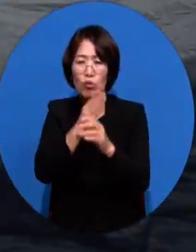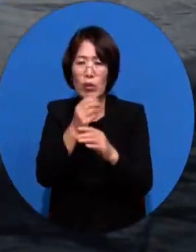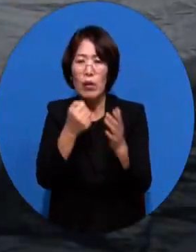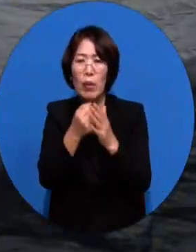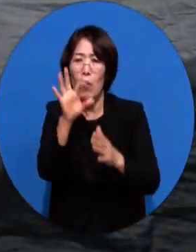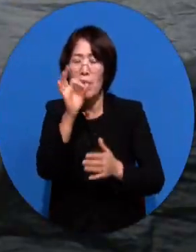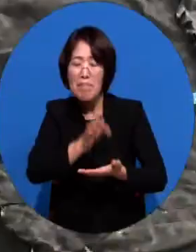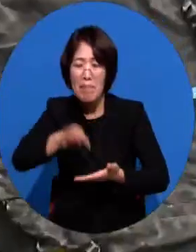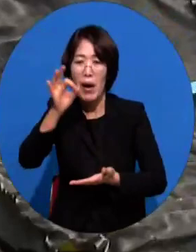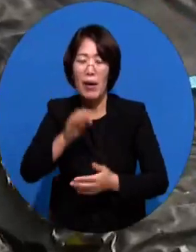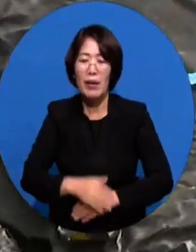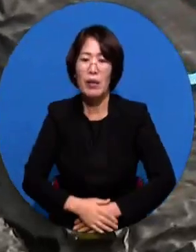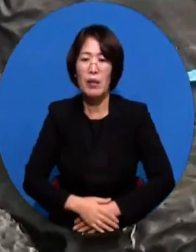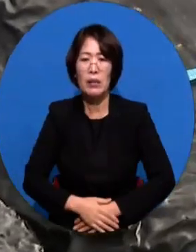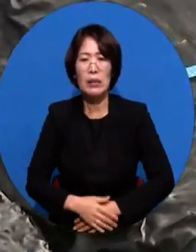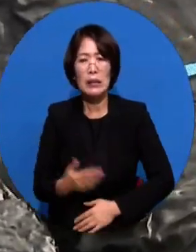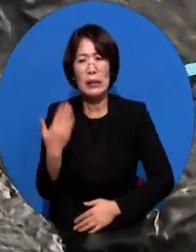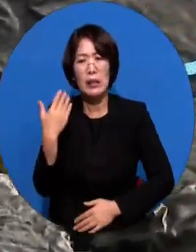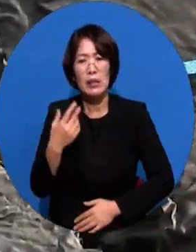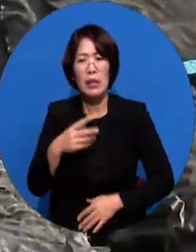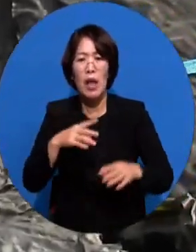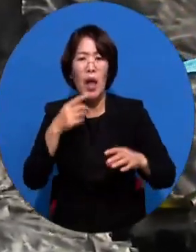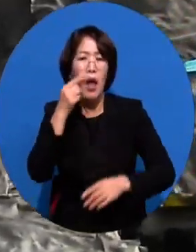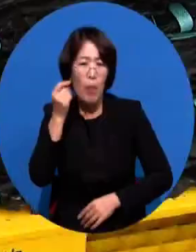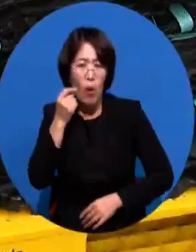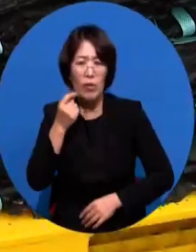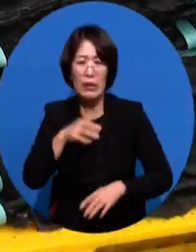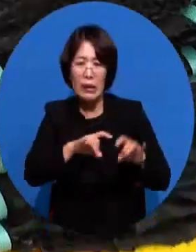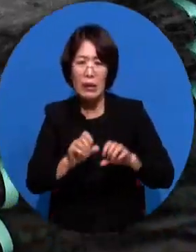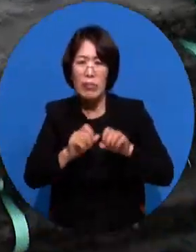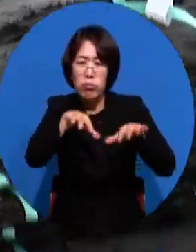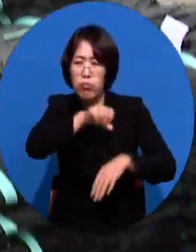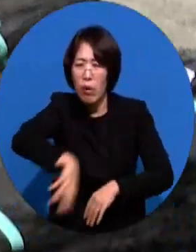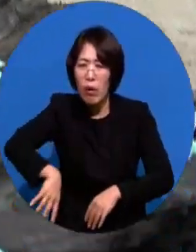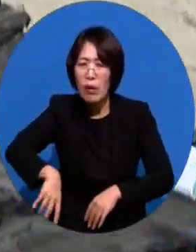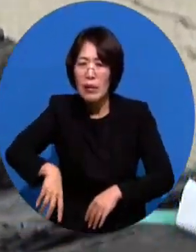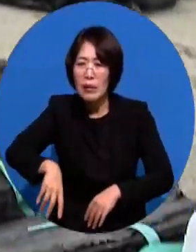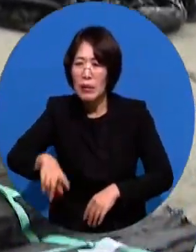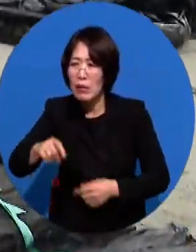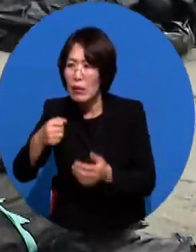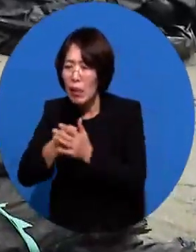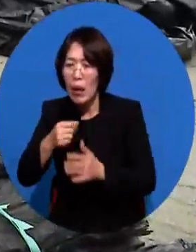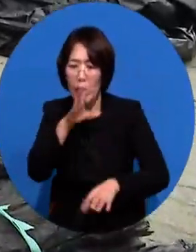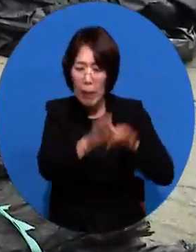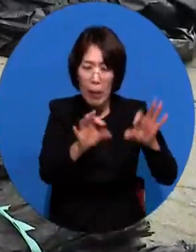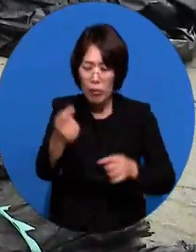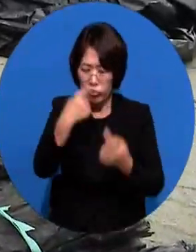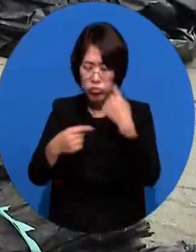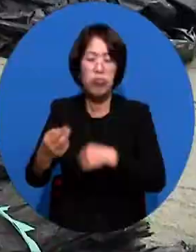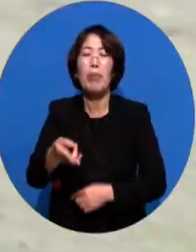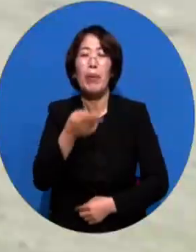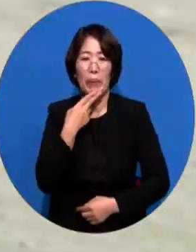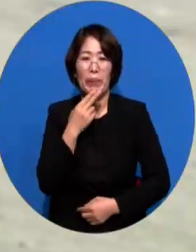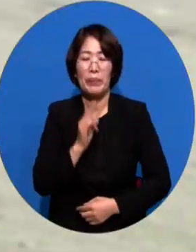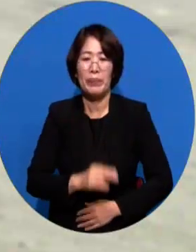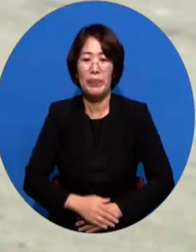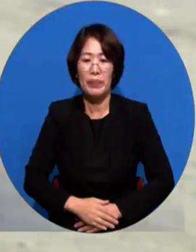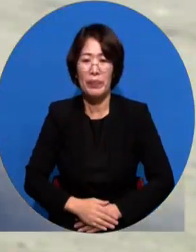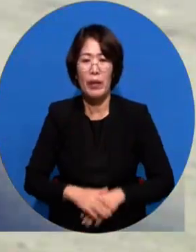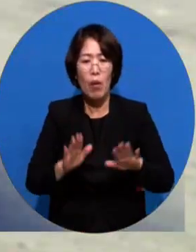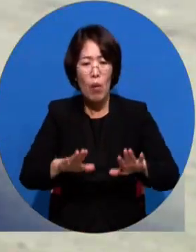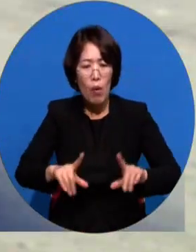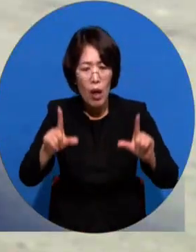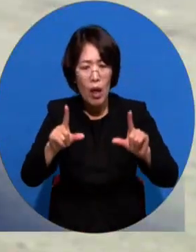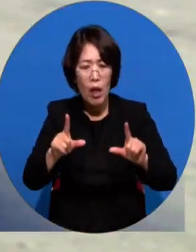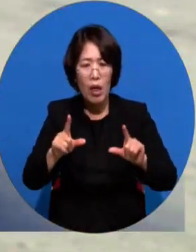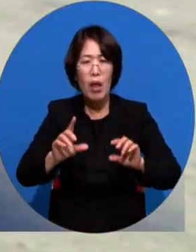높은 가격입니다. 아직까지 일본 원전 오염수 배출 논란에 따른 사재기 영향은 없는 것으로 보입니다. 올해만